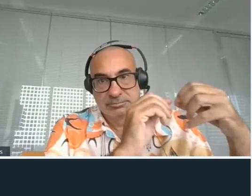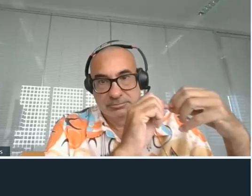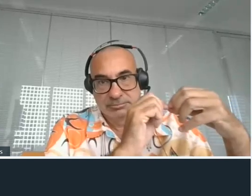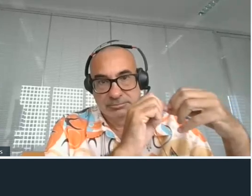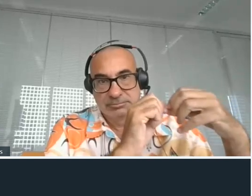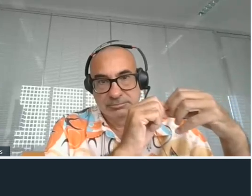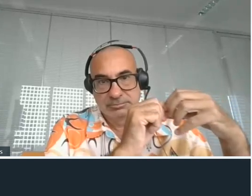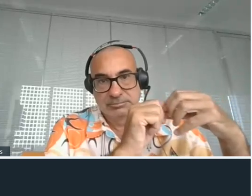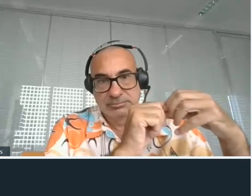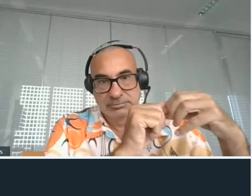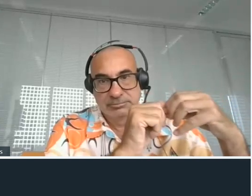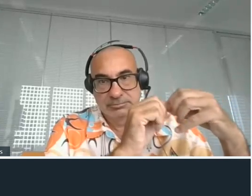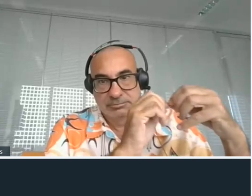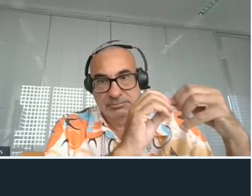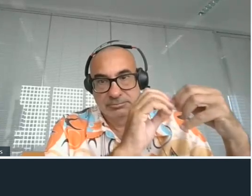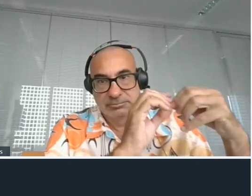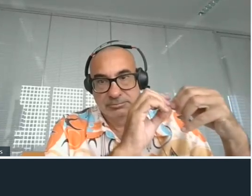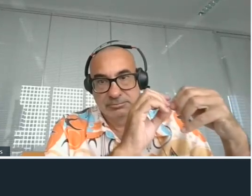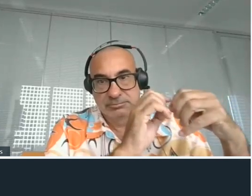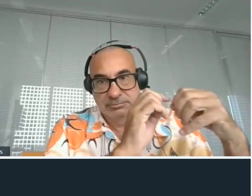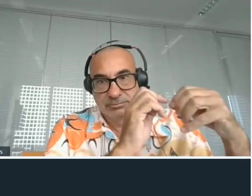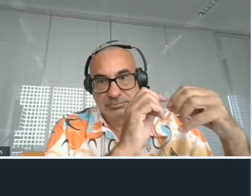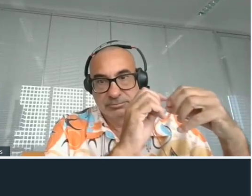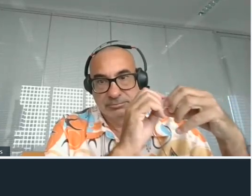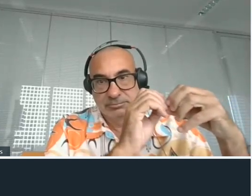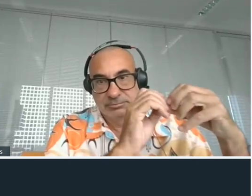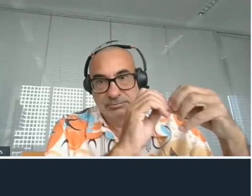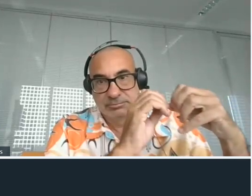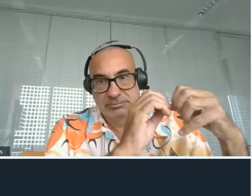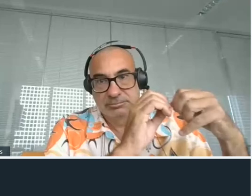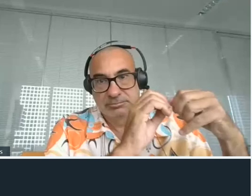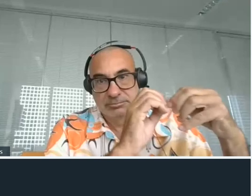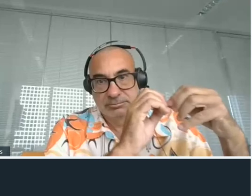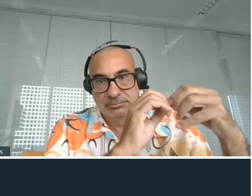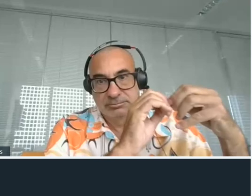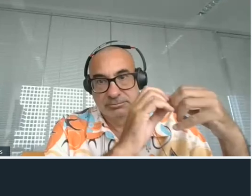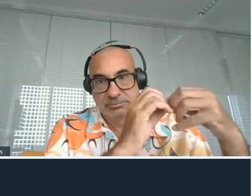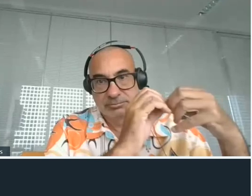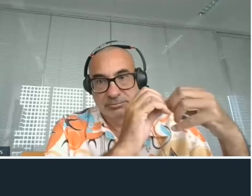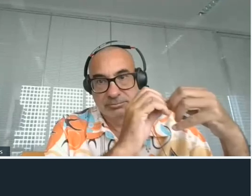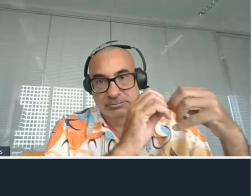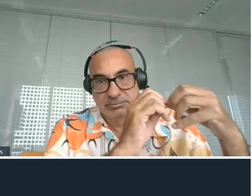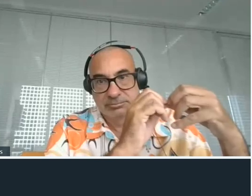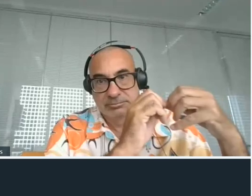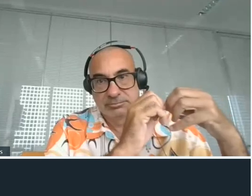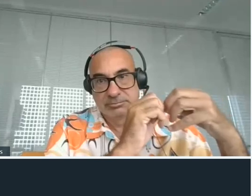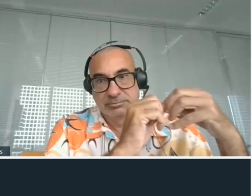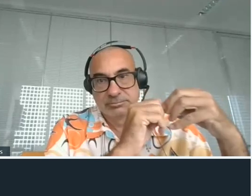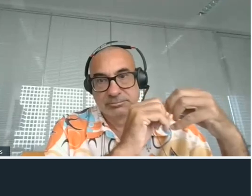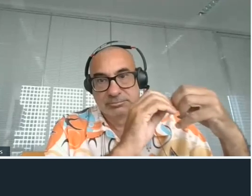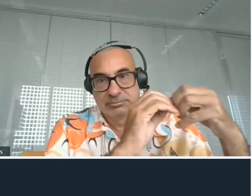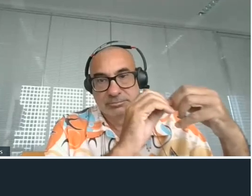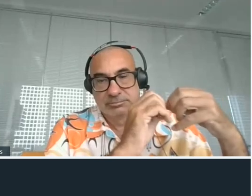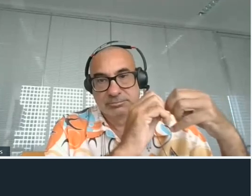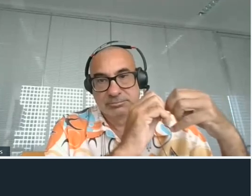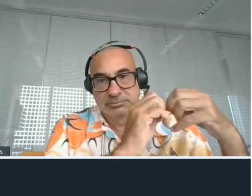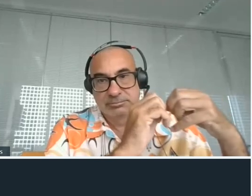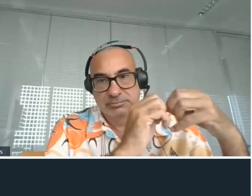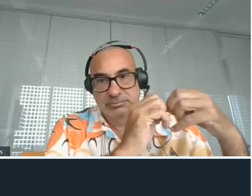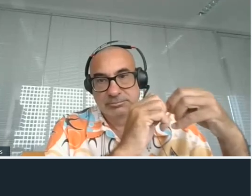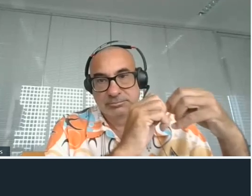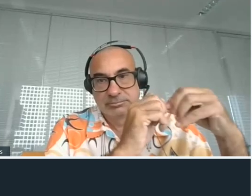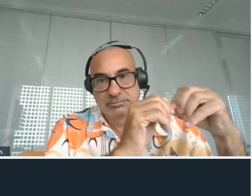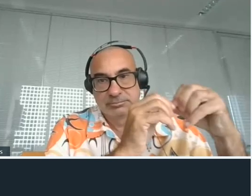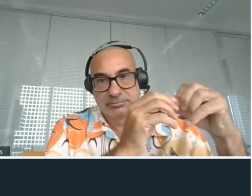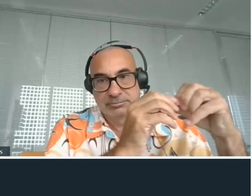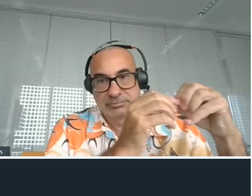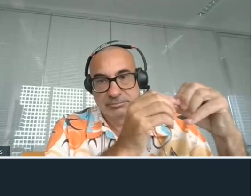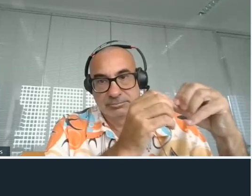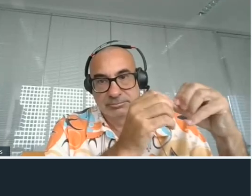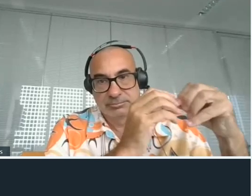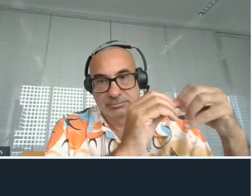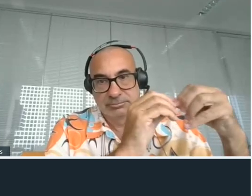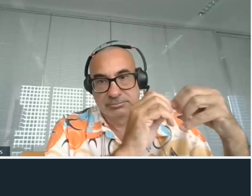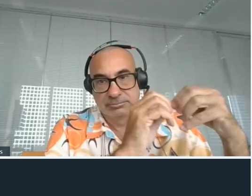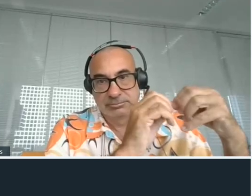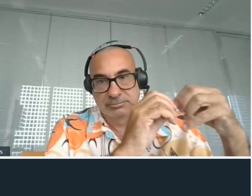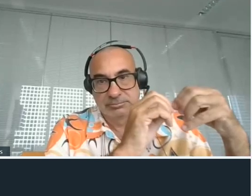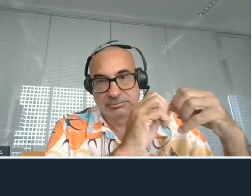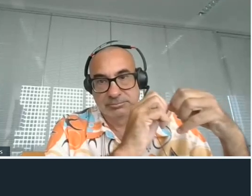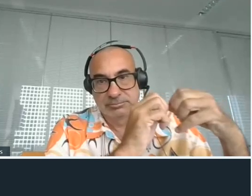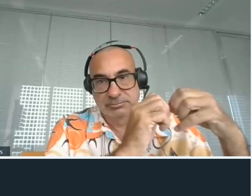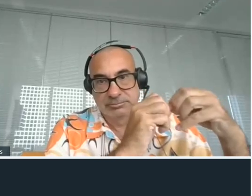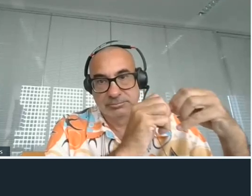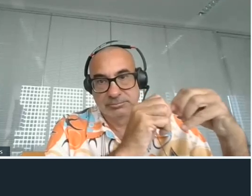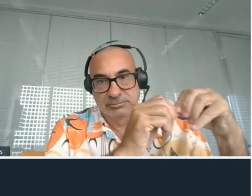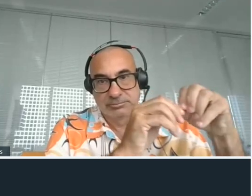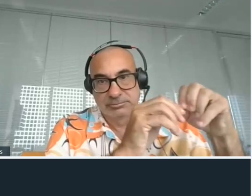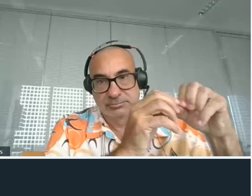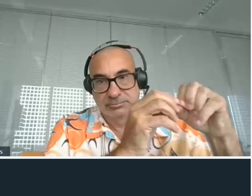è anche qui è un lavoro che parte dal change management e dal cambio di competenza. Cioè, noi abbiamo delle soluzioni che lavorano con l'open source,